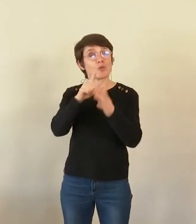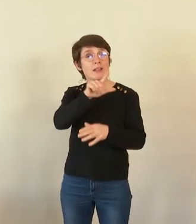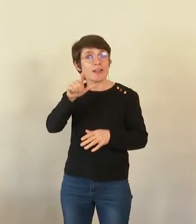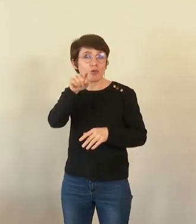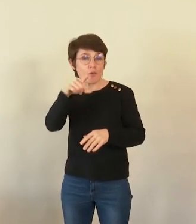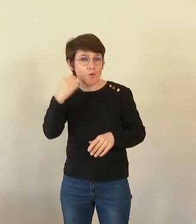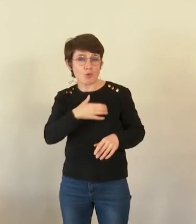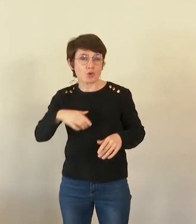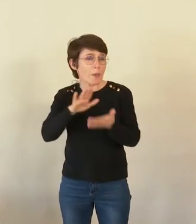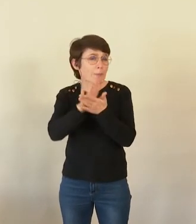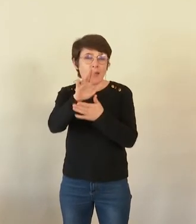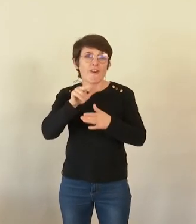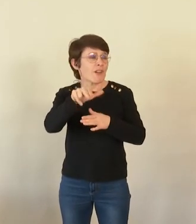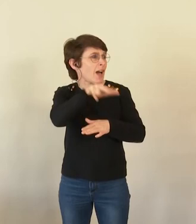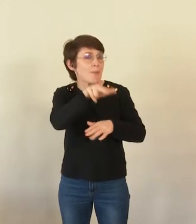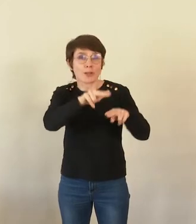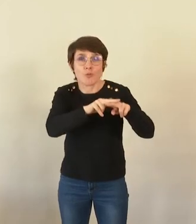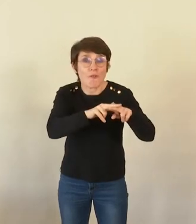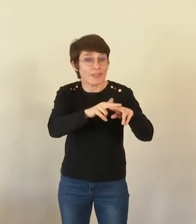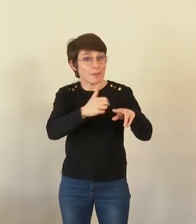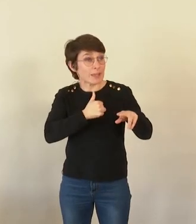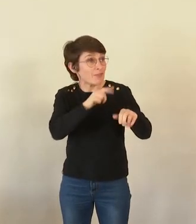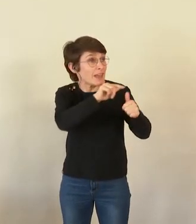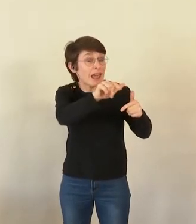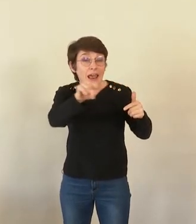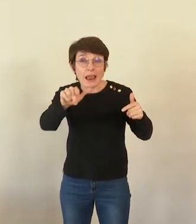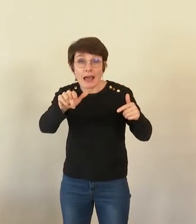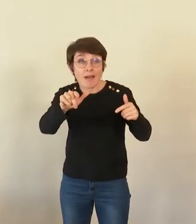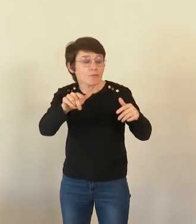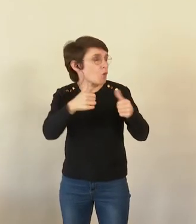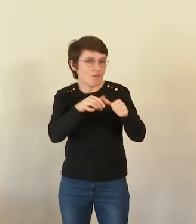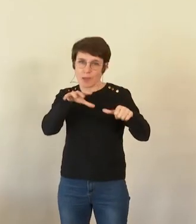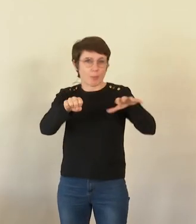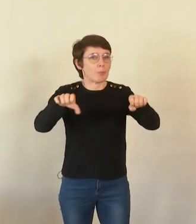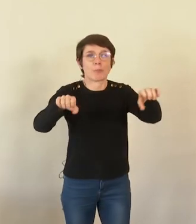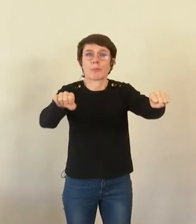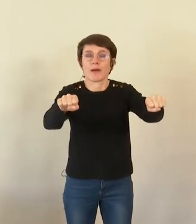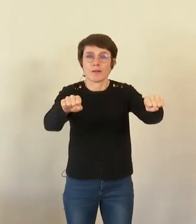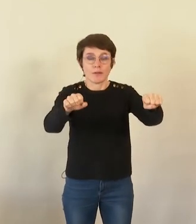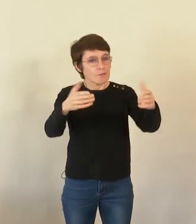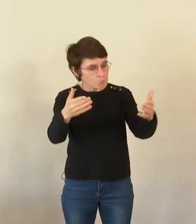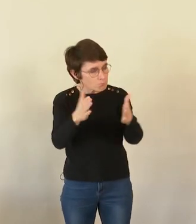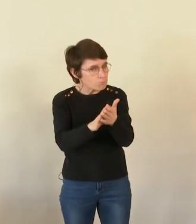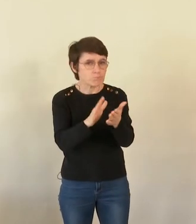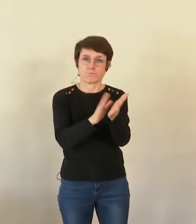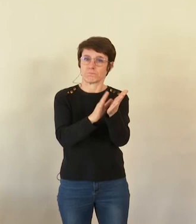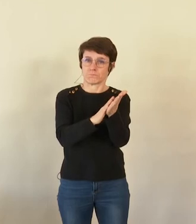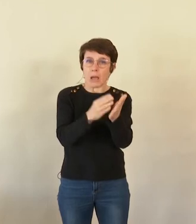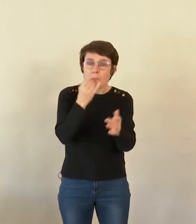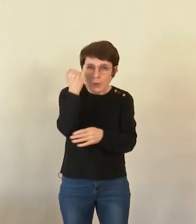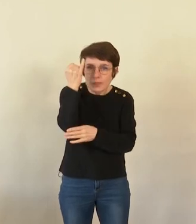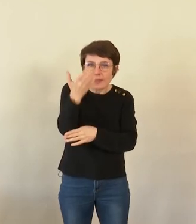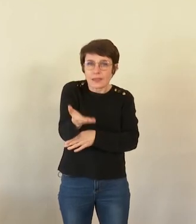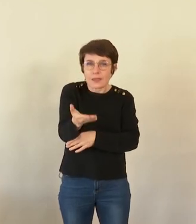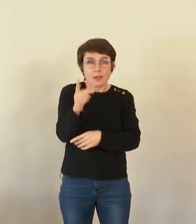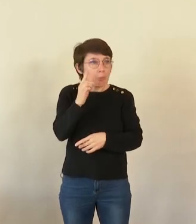réquisitionner des logements vides privés des résidences secondaires et nous saluons chaleureusement cette initiative vital